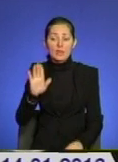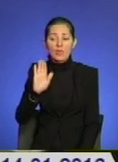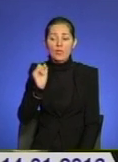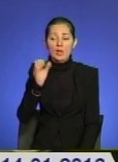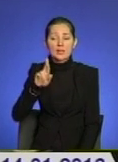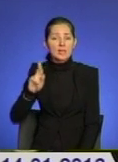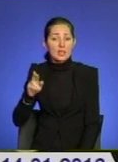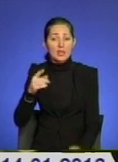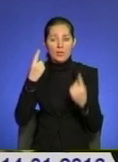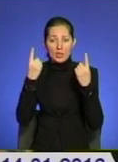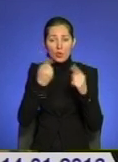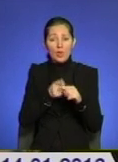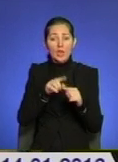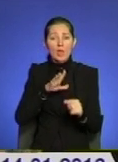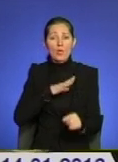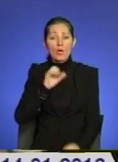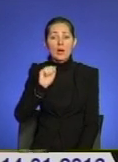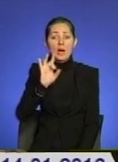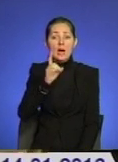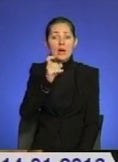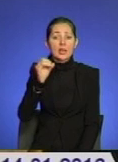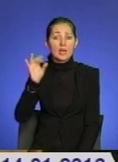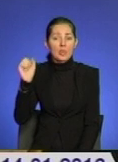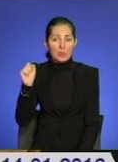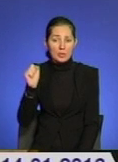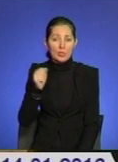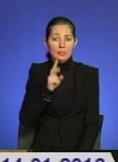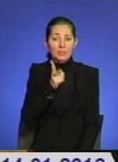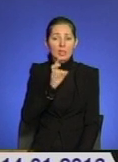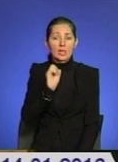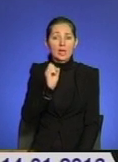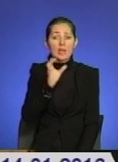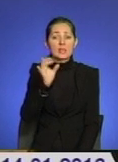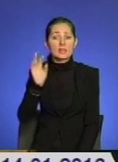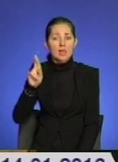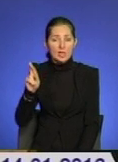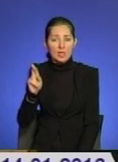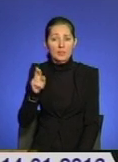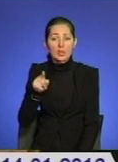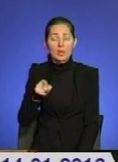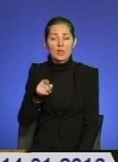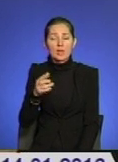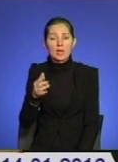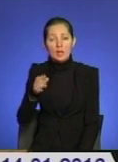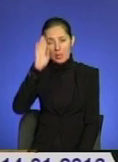який був архієпископом Кесарії Каподокійської. Знаємо, він ще з